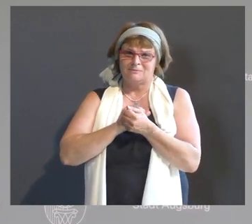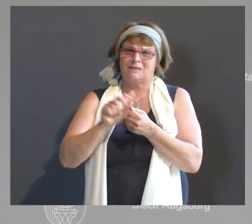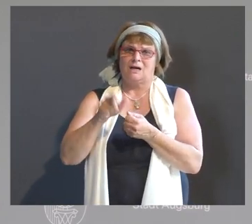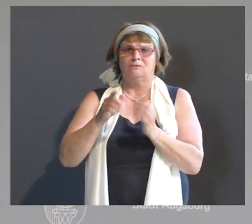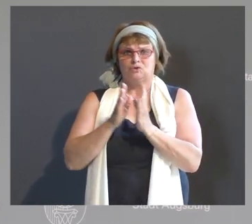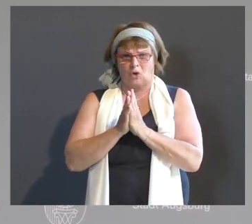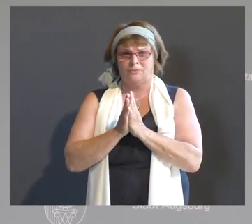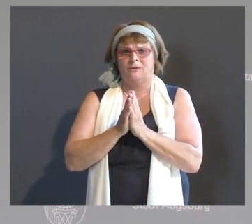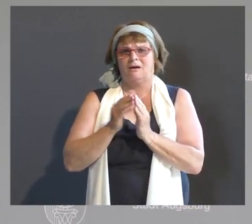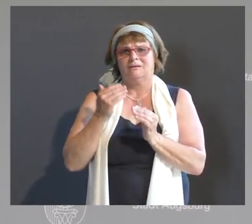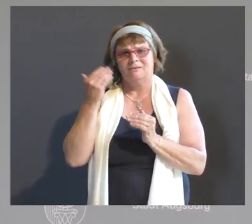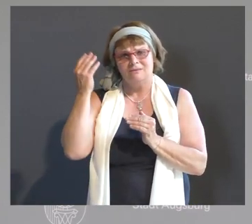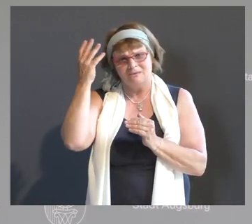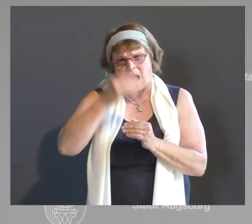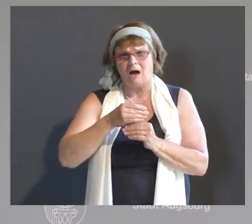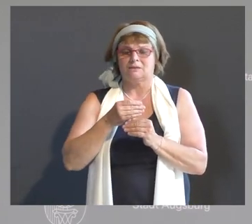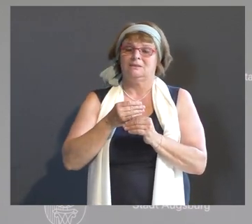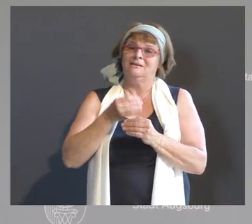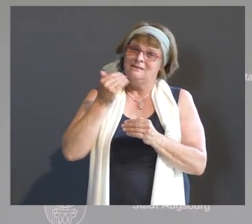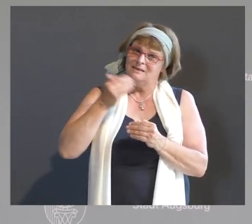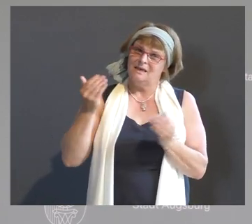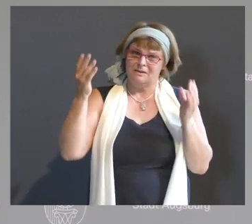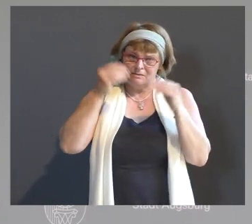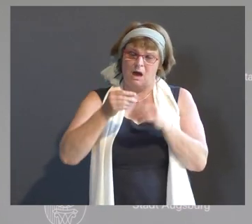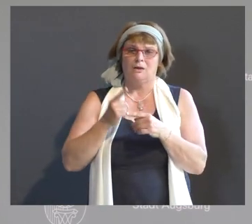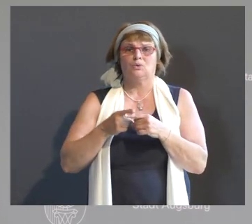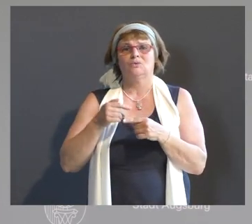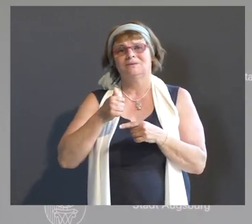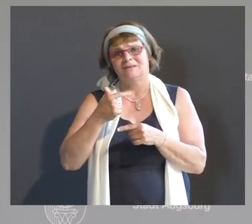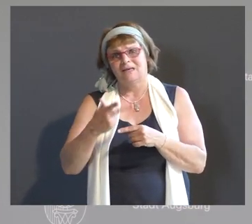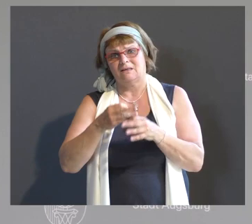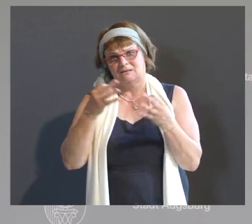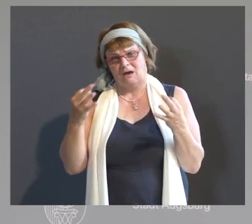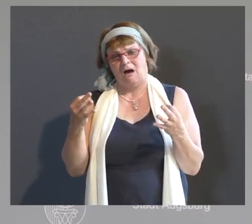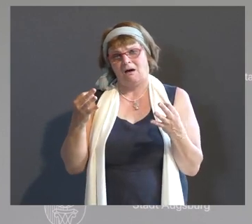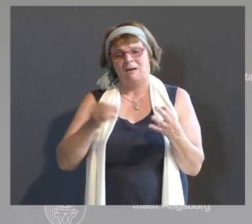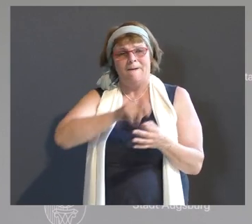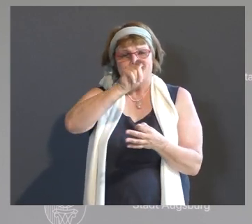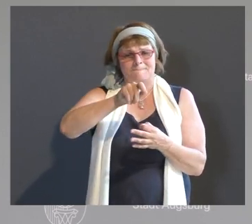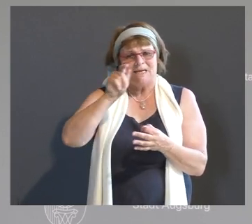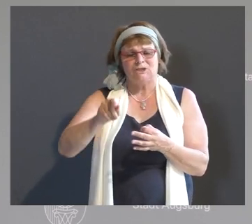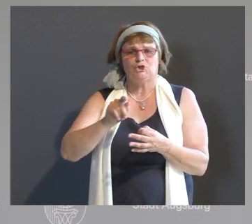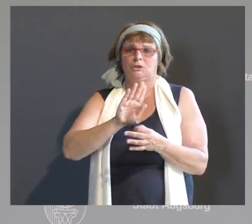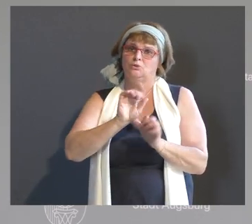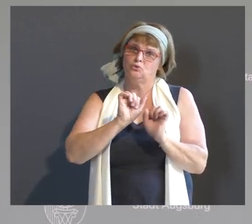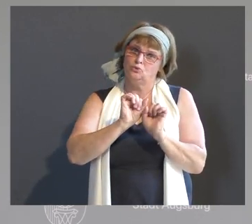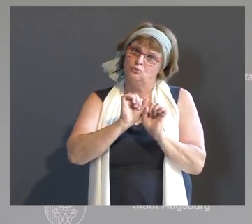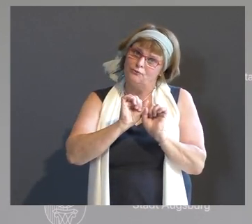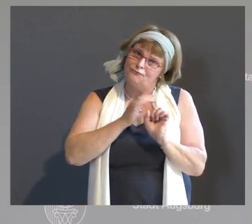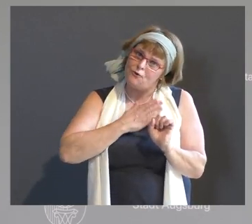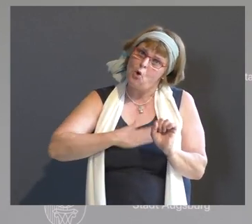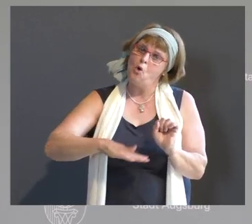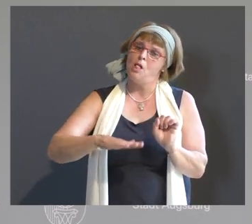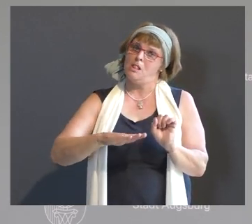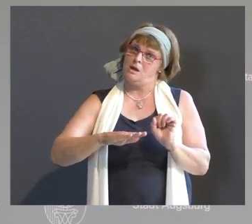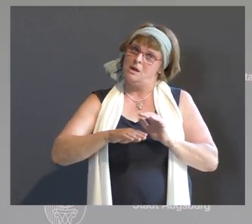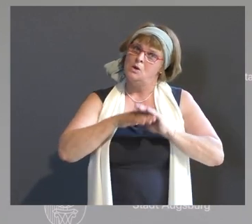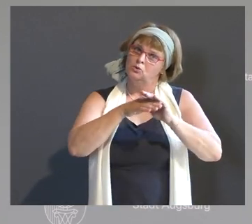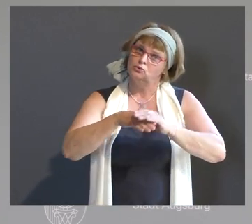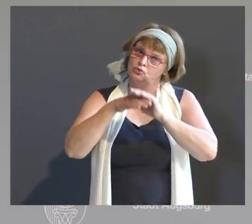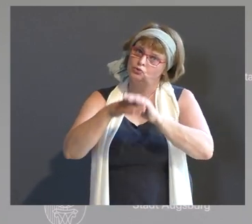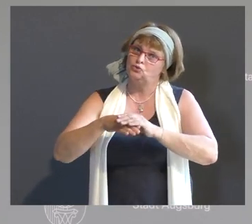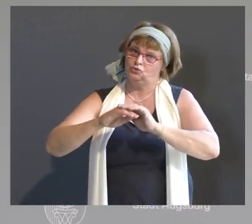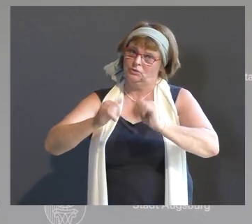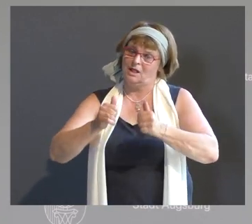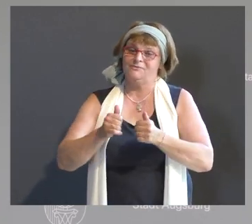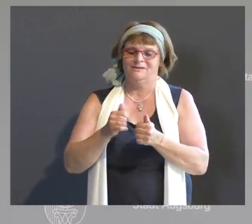jeden Tag und jede Nacht hier in der Augsburger Innenstadt zum Wohle anderer Menschen tätig sind. Ich glaube, das muss man und kann man nicht oft